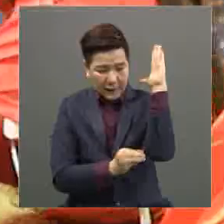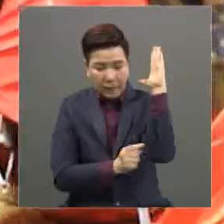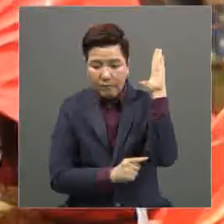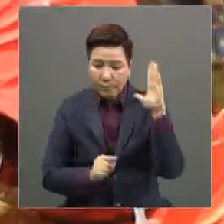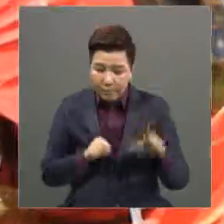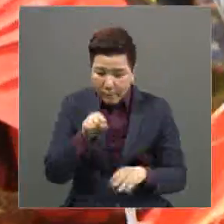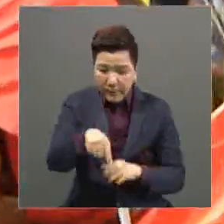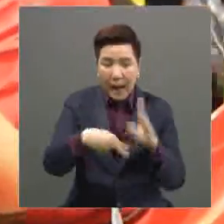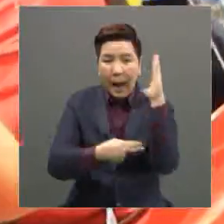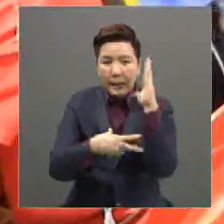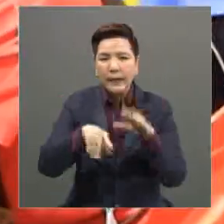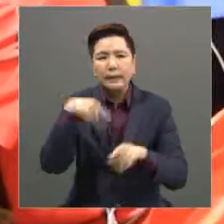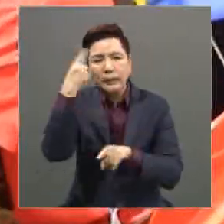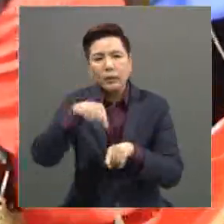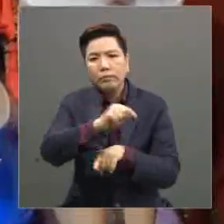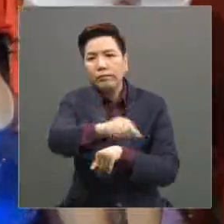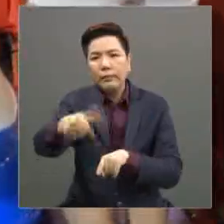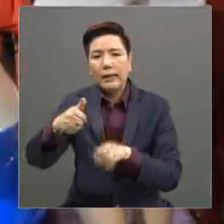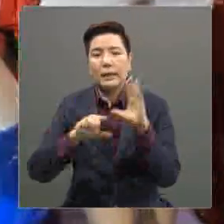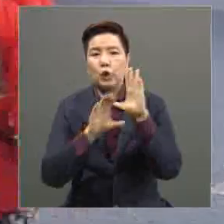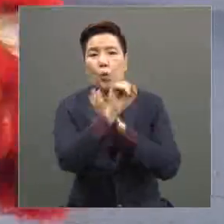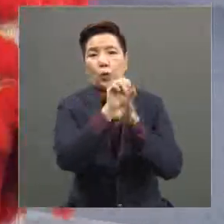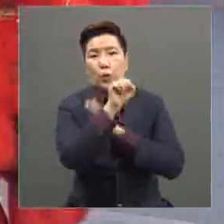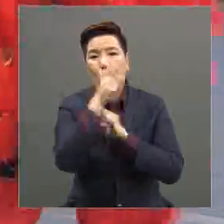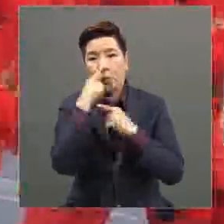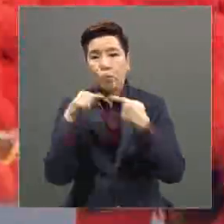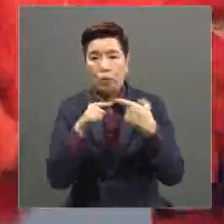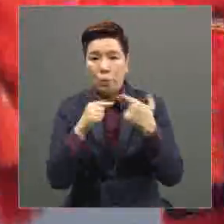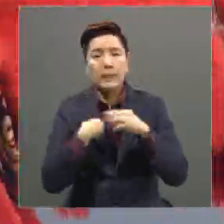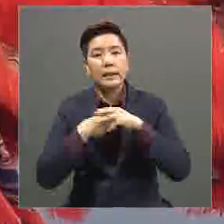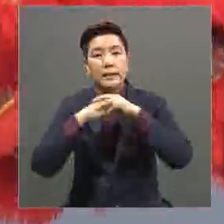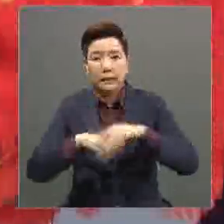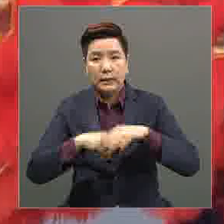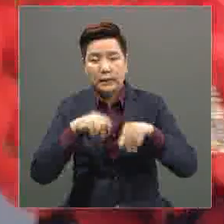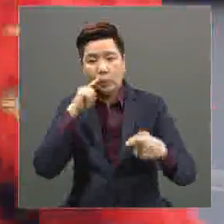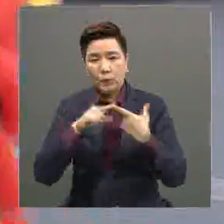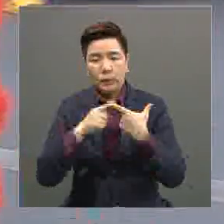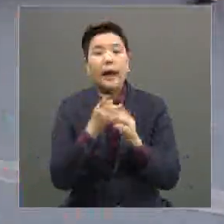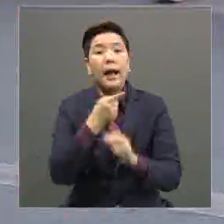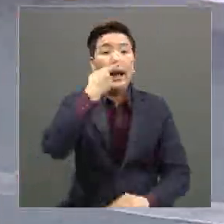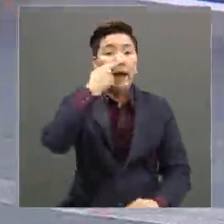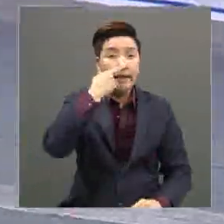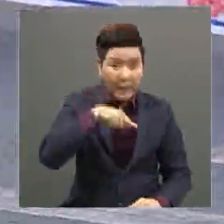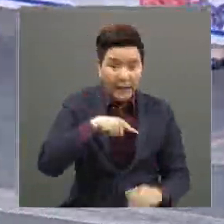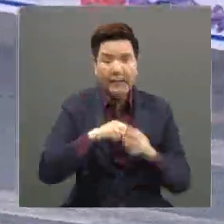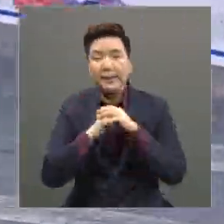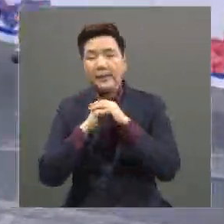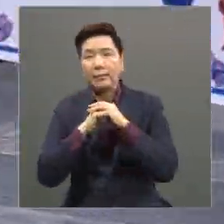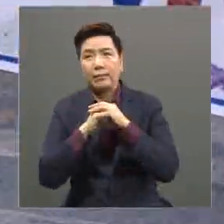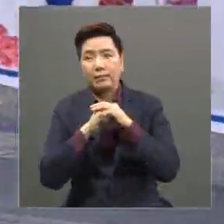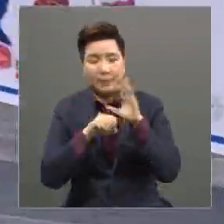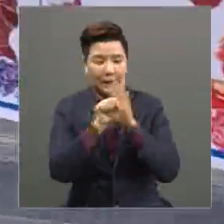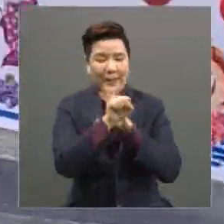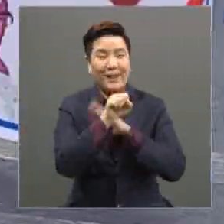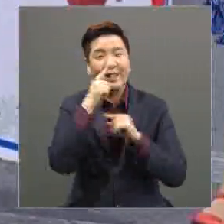ดินไปเที่ยวถึงกันได้ขยับไปดูที่สกลนครกันหน่อยนะครับมีการตรุษจีนตรุษไทยสกลนะฮะในช่วงเทศกาลตรุษจีนแบบ